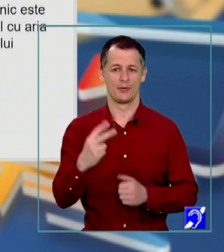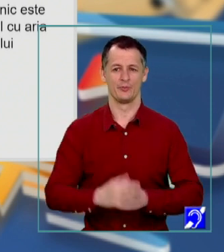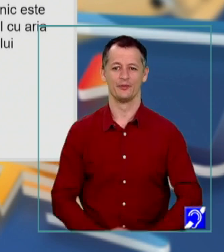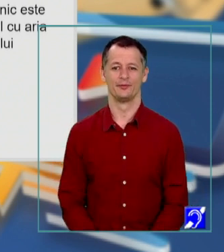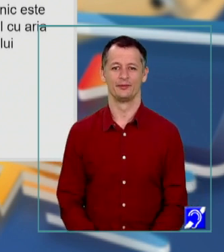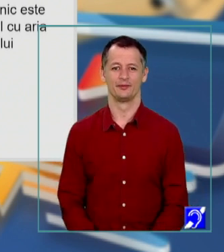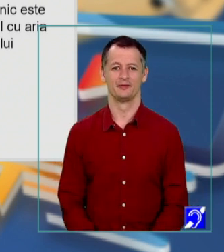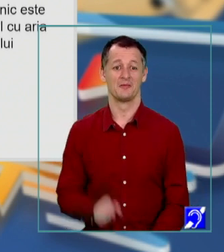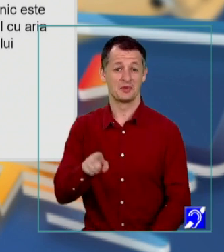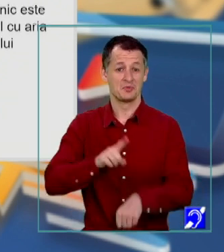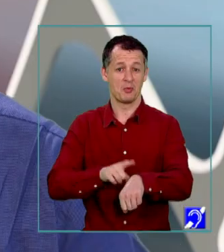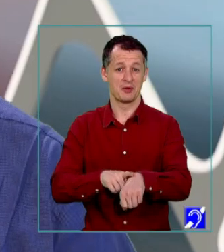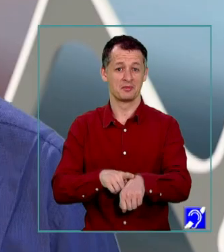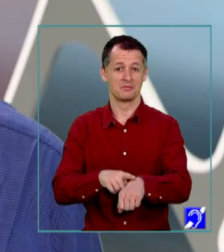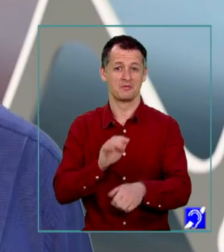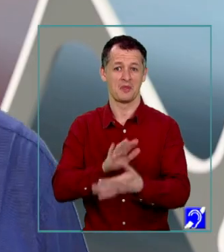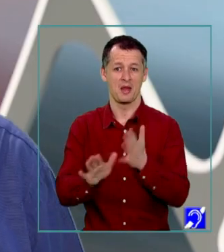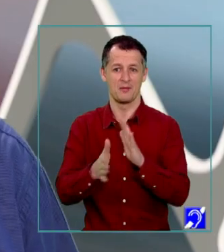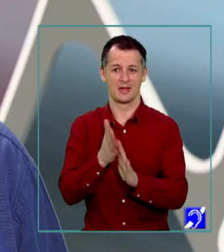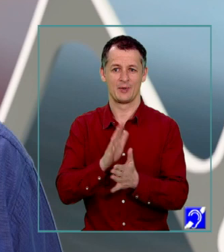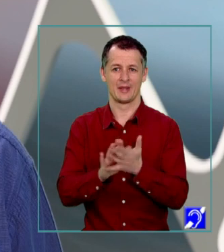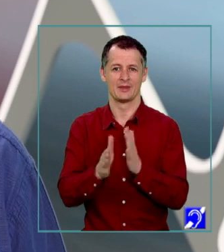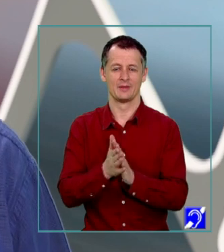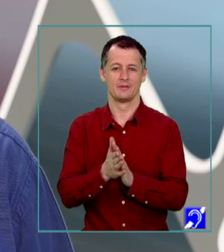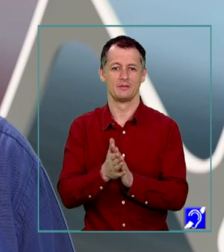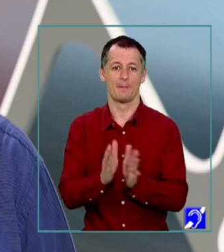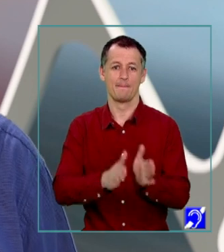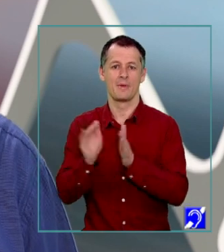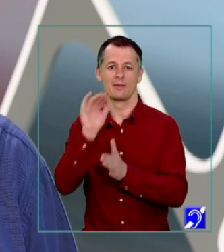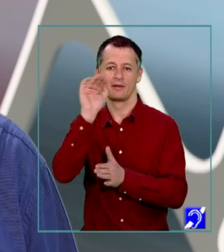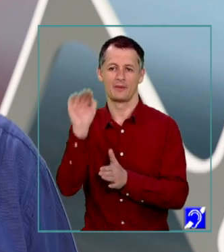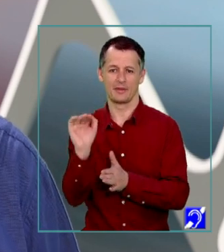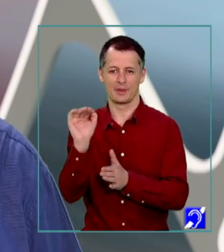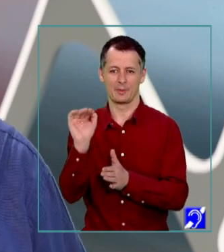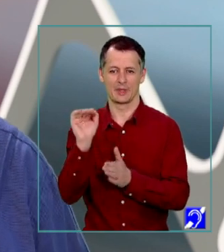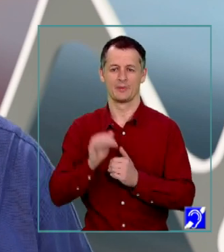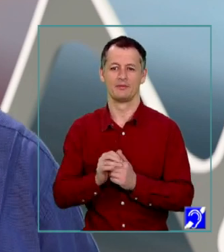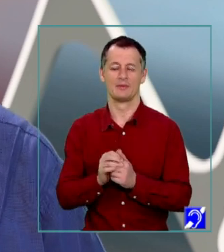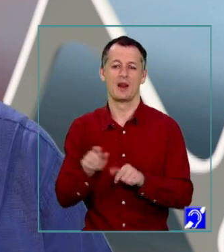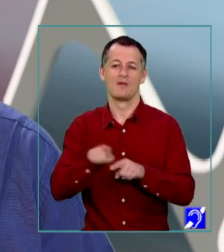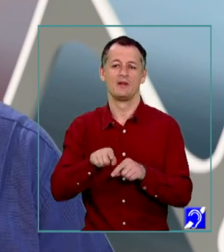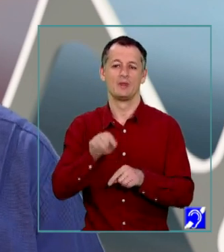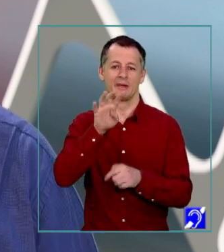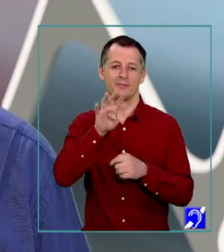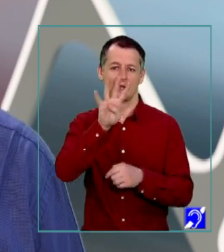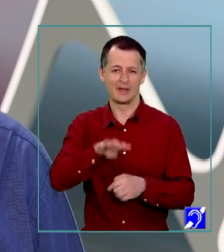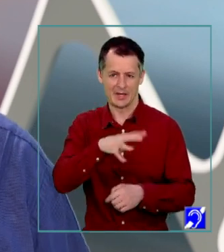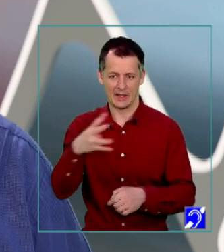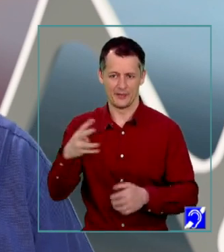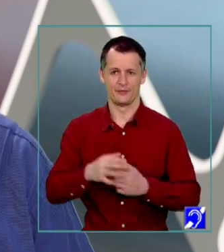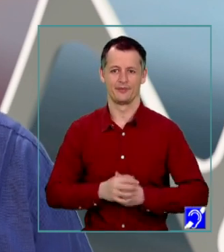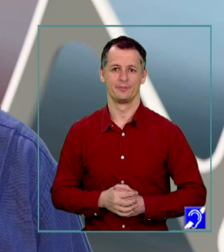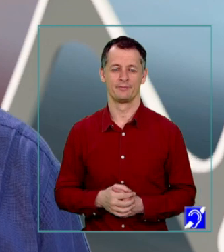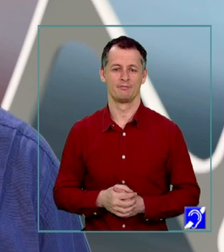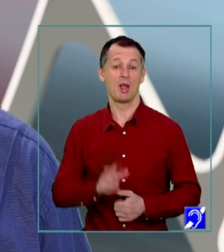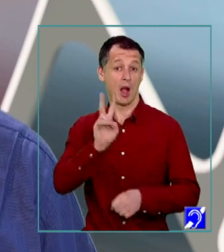În acest moment am terminat partea de întrebări de tip grilă. Așa cum ați văzut, am citit